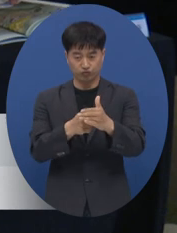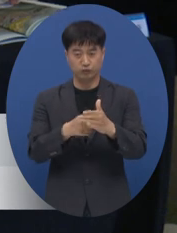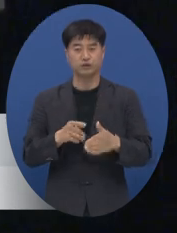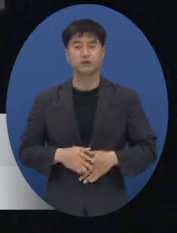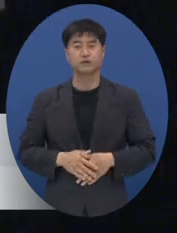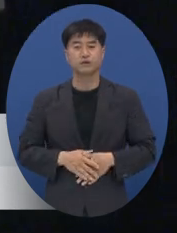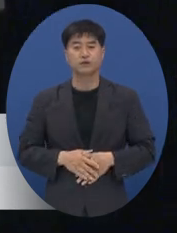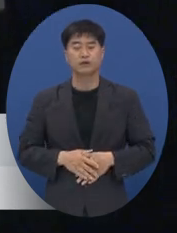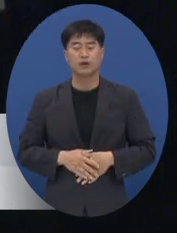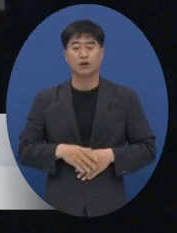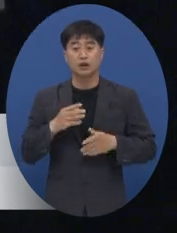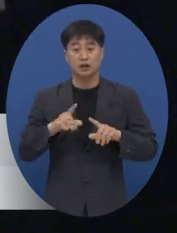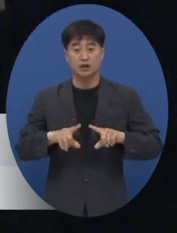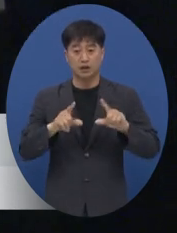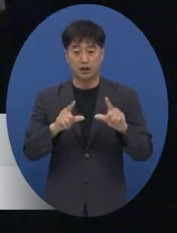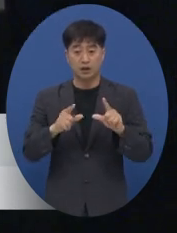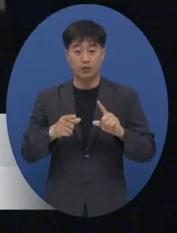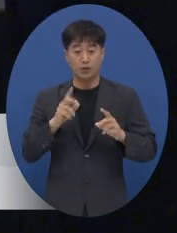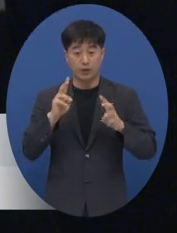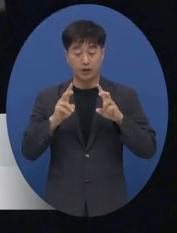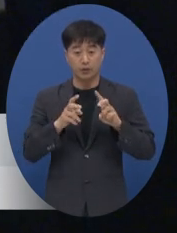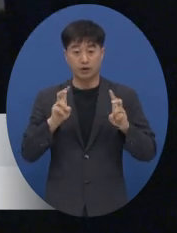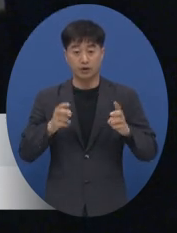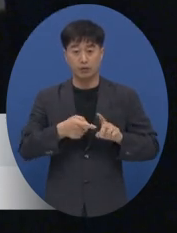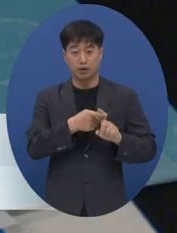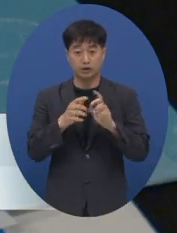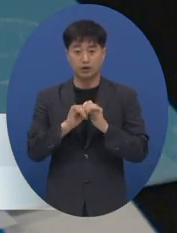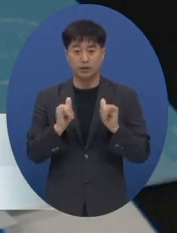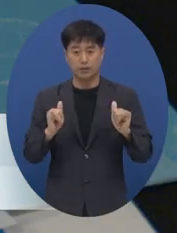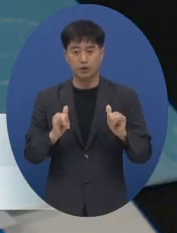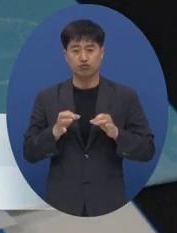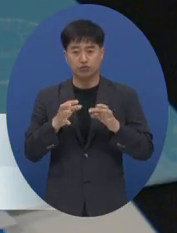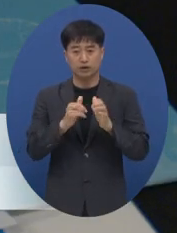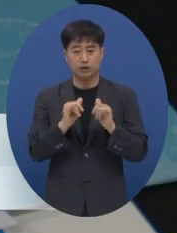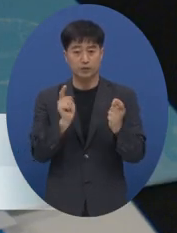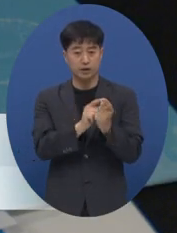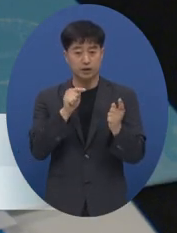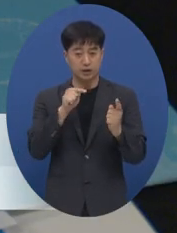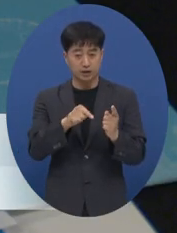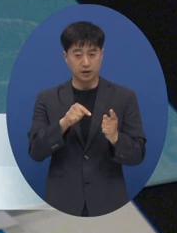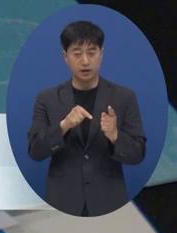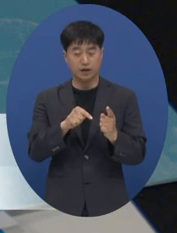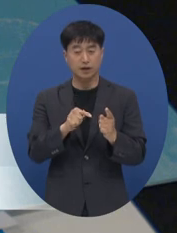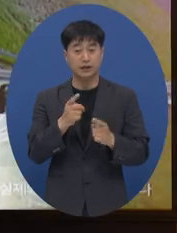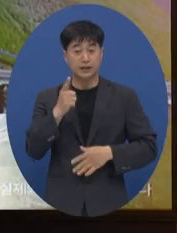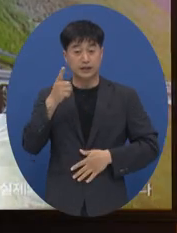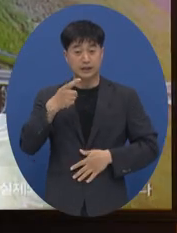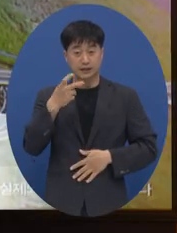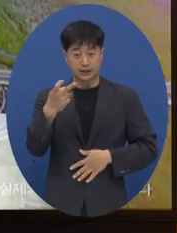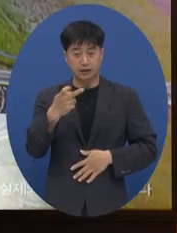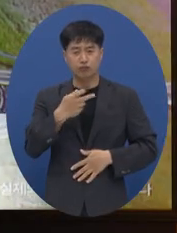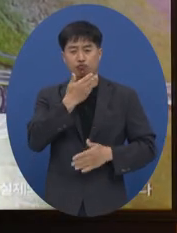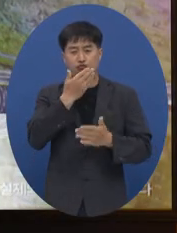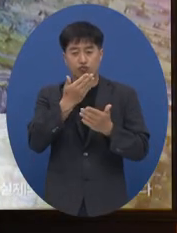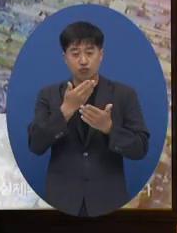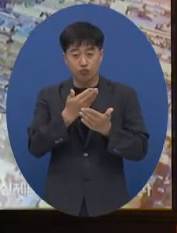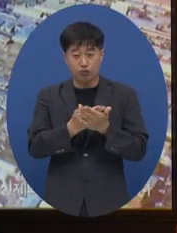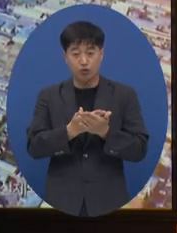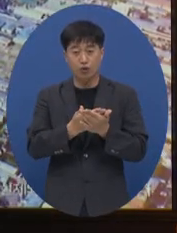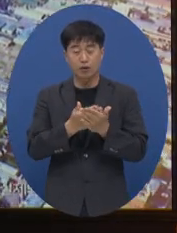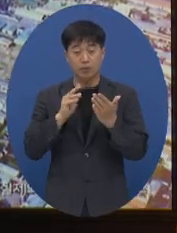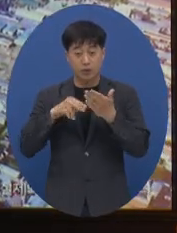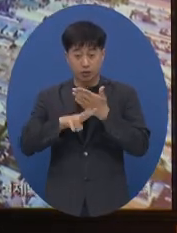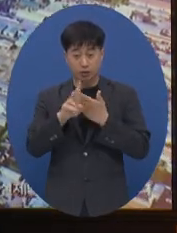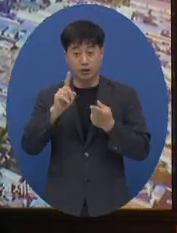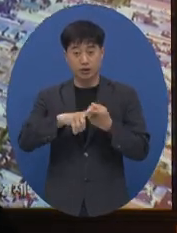사업입니다 도는 이날 기업 관계자와 벤처캐피탈 주차 자들을 대상으로 일산 테크노벨리 의 우수한 입지여건 꽈 미래